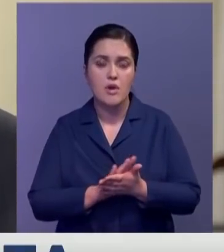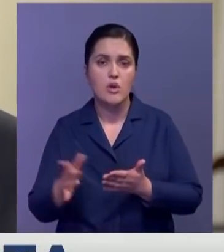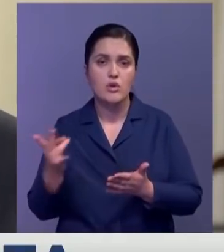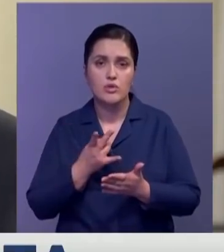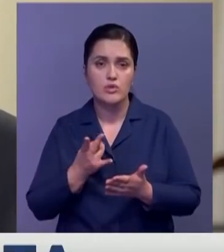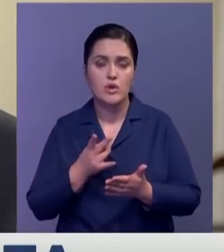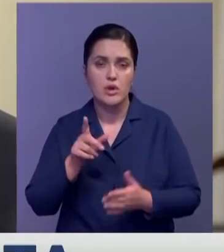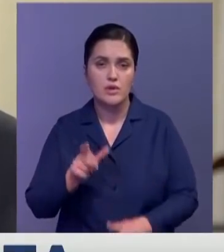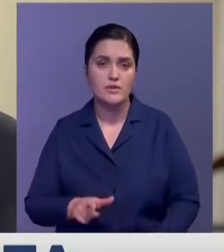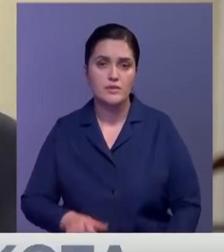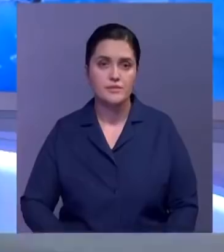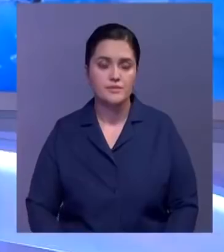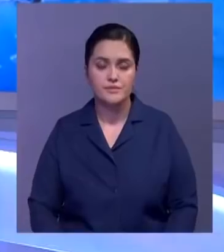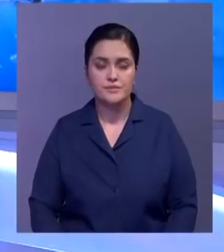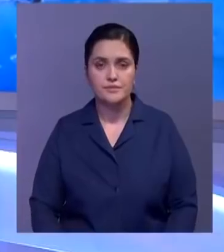насекомых.